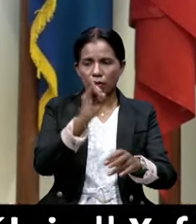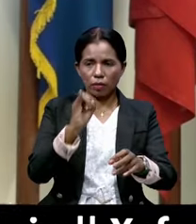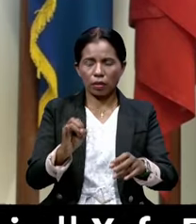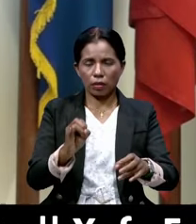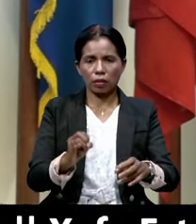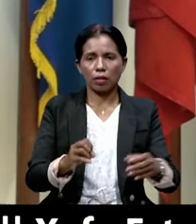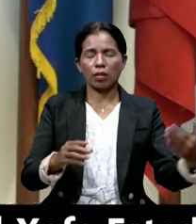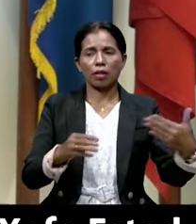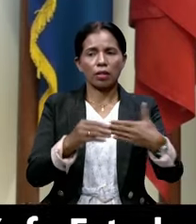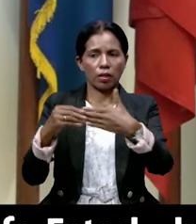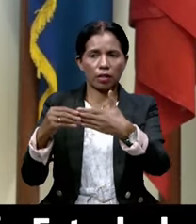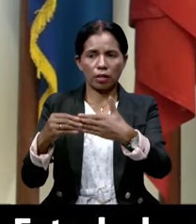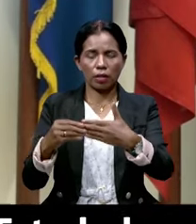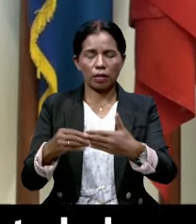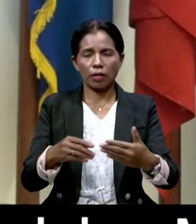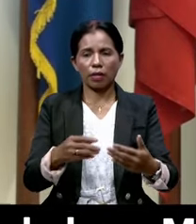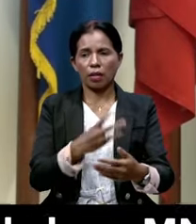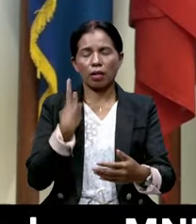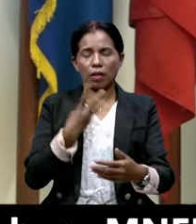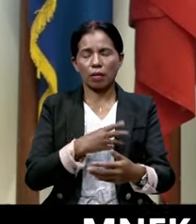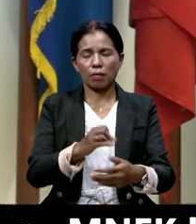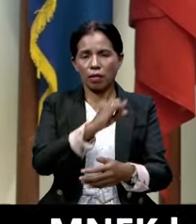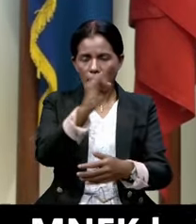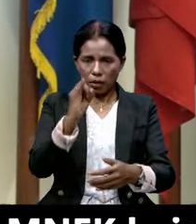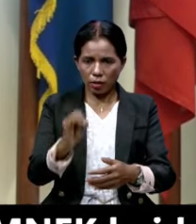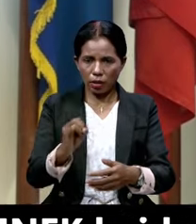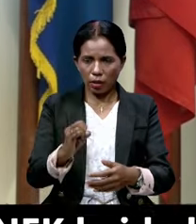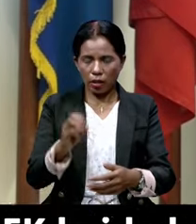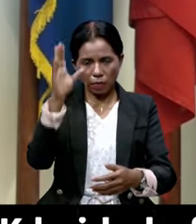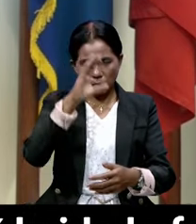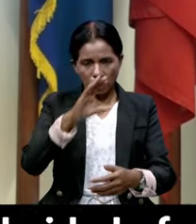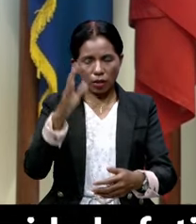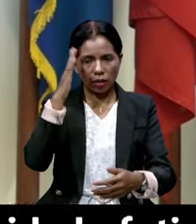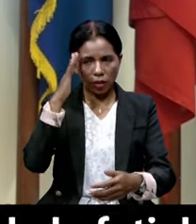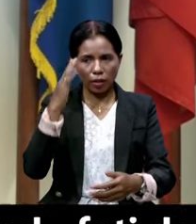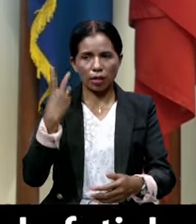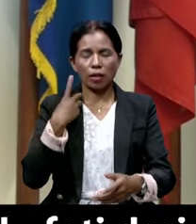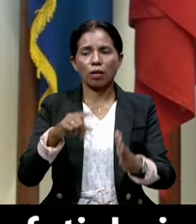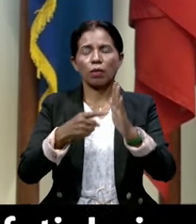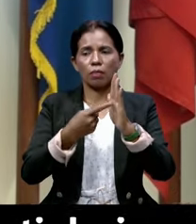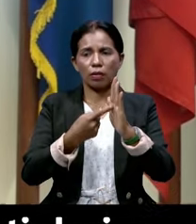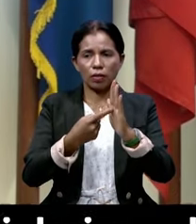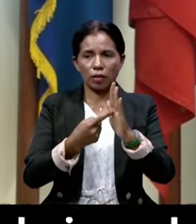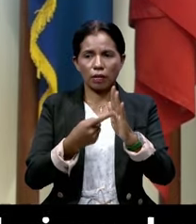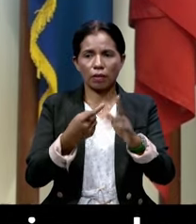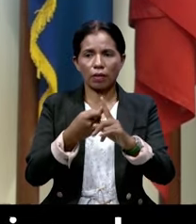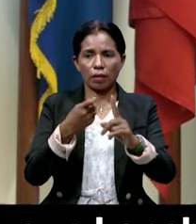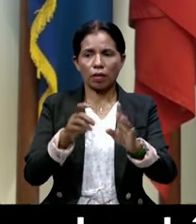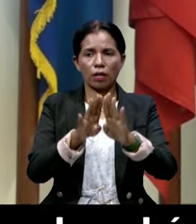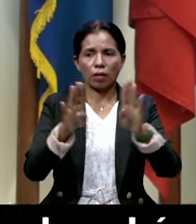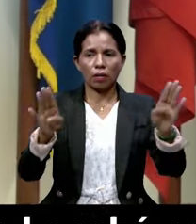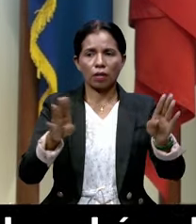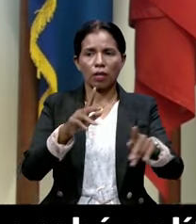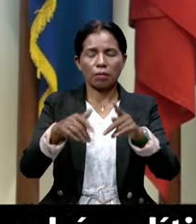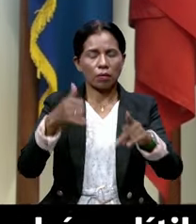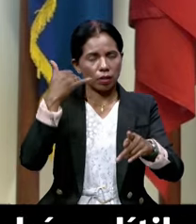ni. Organisado balu kami detekta ona, kami sobu ni ready, kau si ida ni bermak. Lock ya menye telefon,